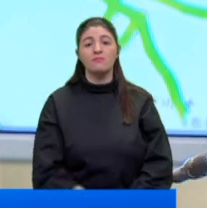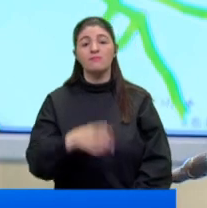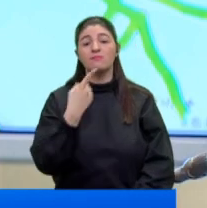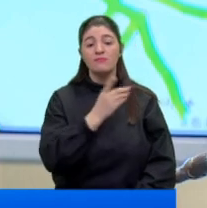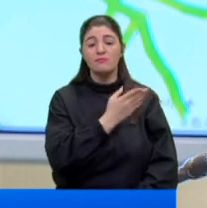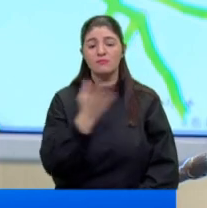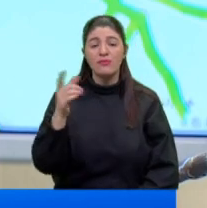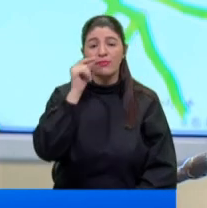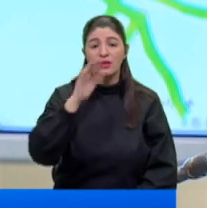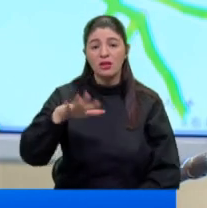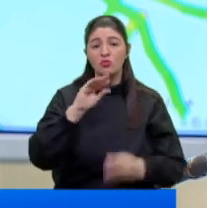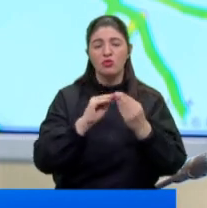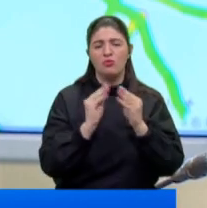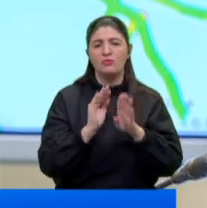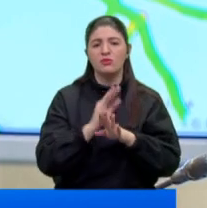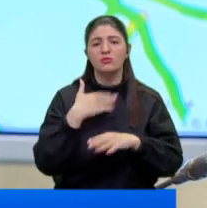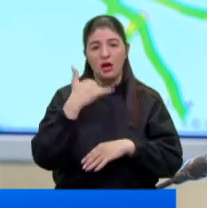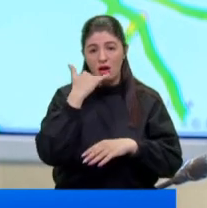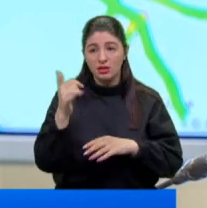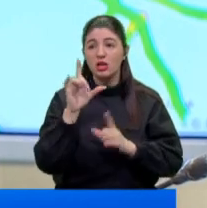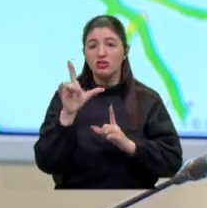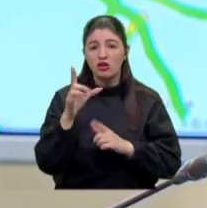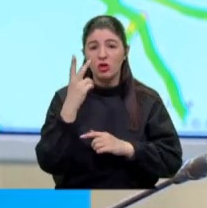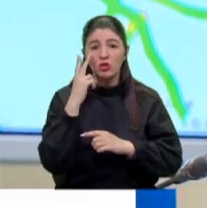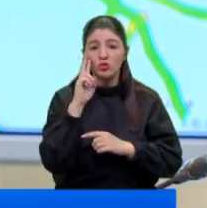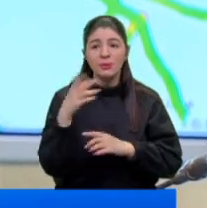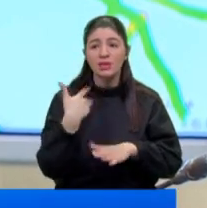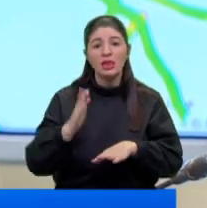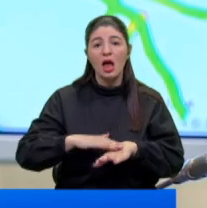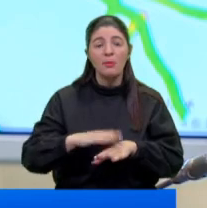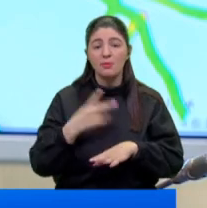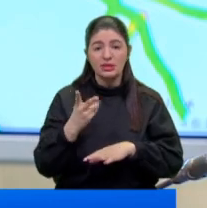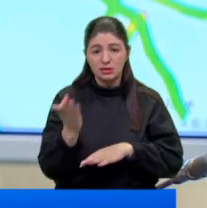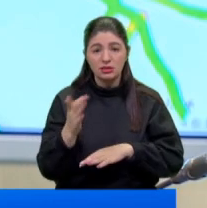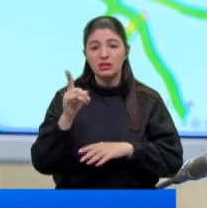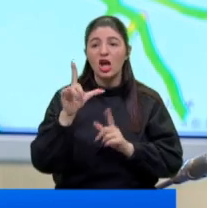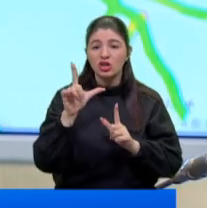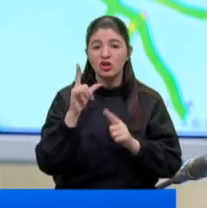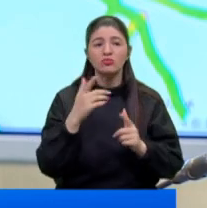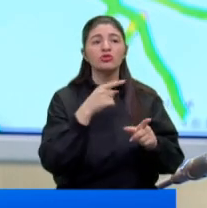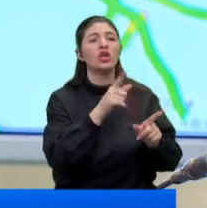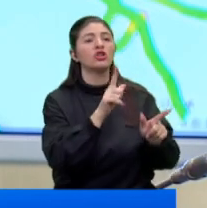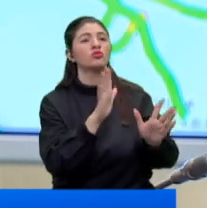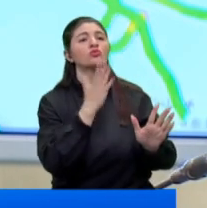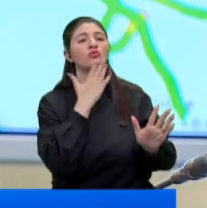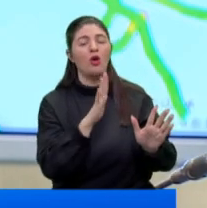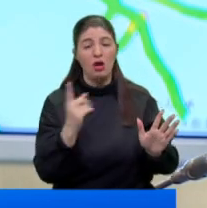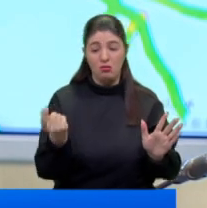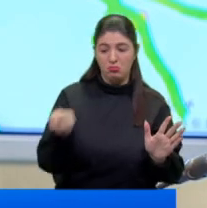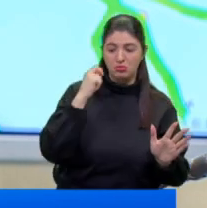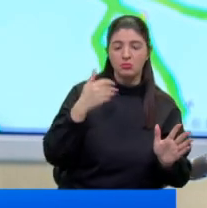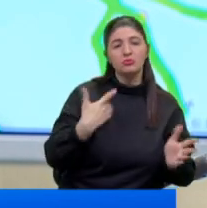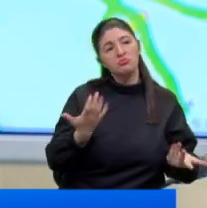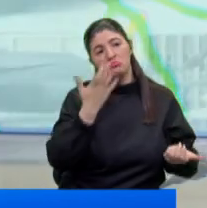Binlerce insan mağdur kaldı. Biz aradık ihtiyaçları hususunda ne yapabiliriz? Size ihtiyacımız yok cevabı alındığı için biz